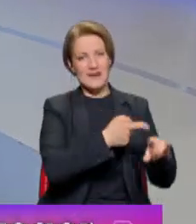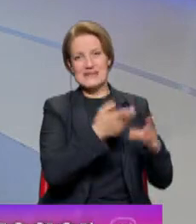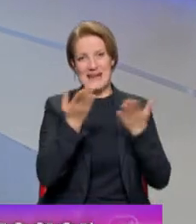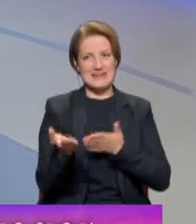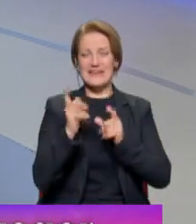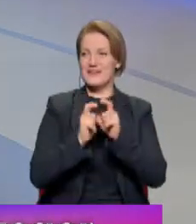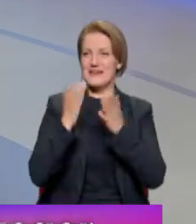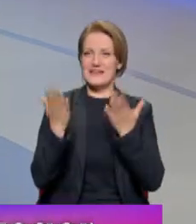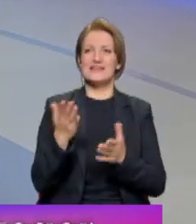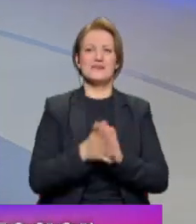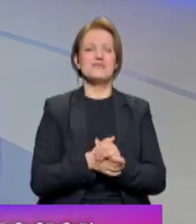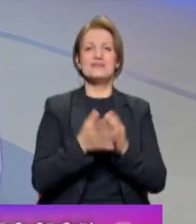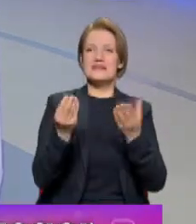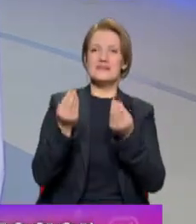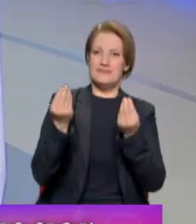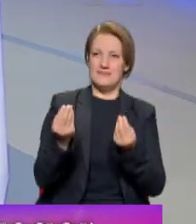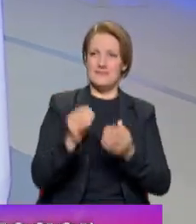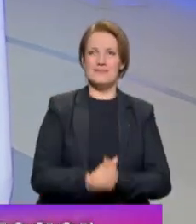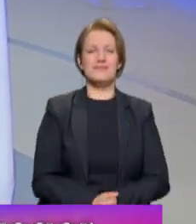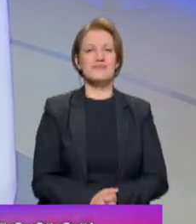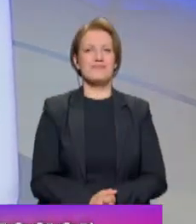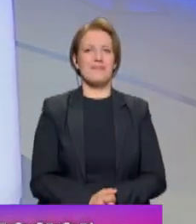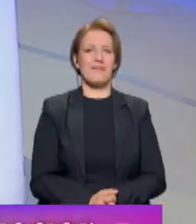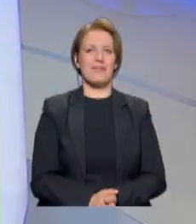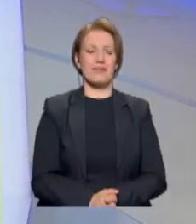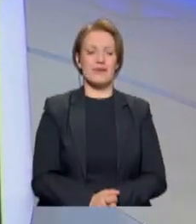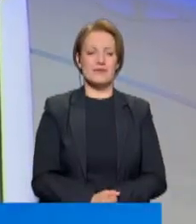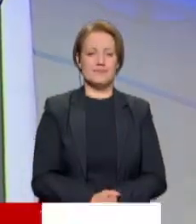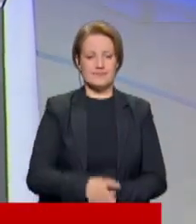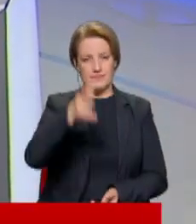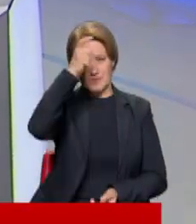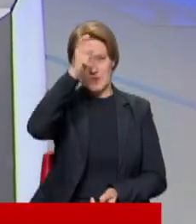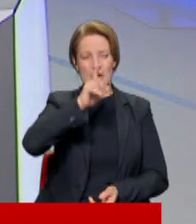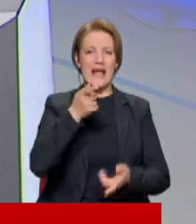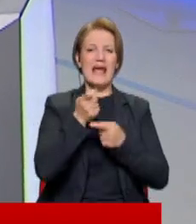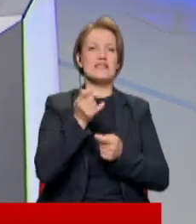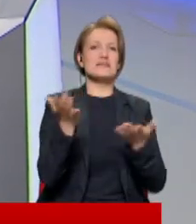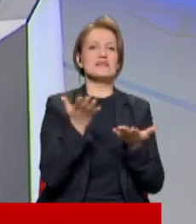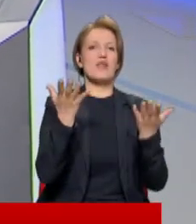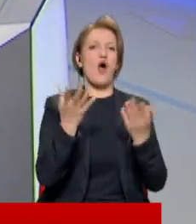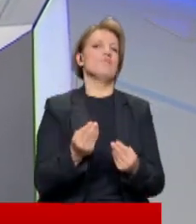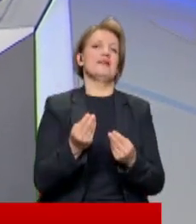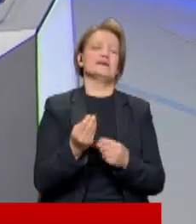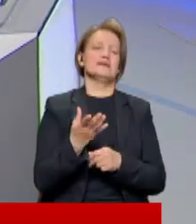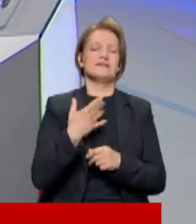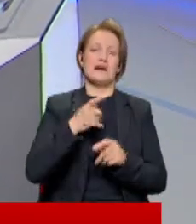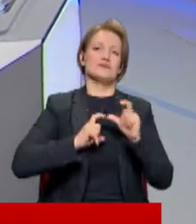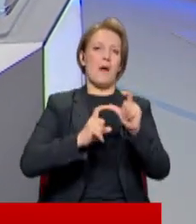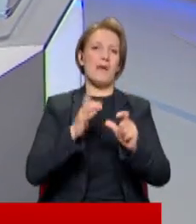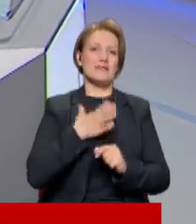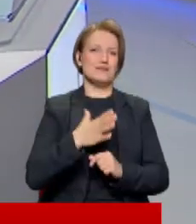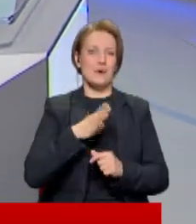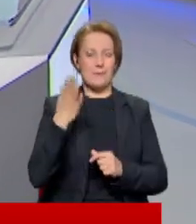geldiniz Teşekkür ederim sağ olun Türkiye'de eğitim nasıl olmalı diye ben direkt sorarak gireceğim size